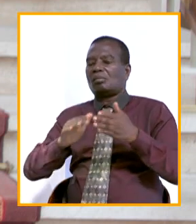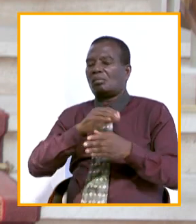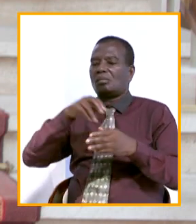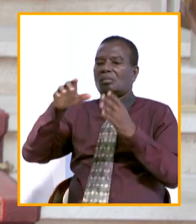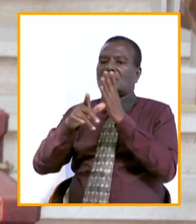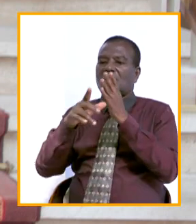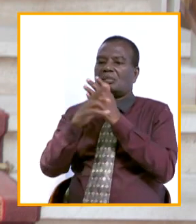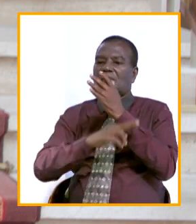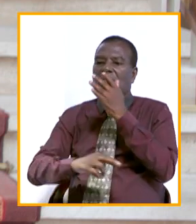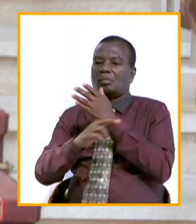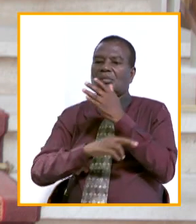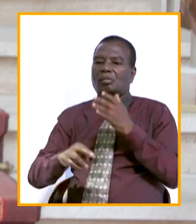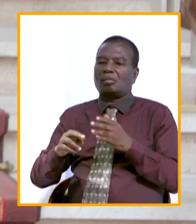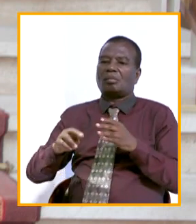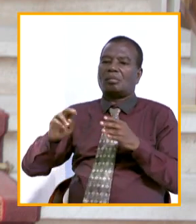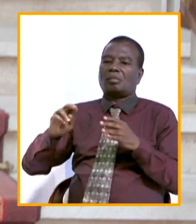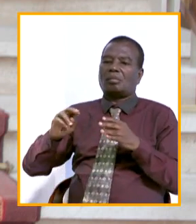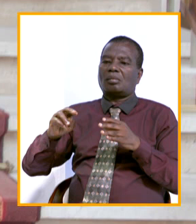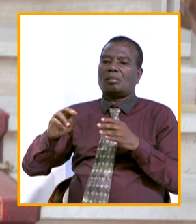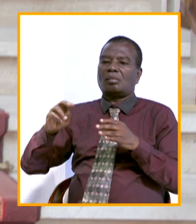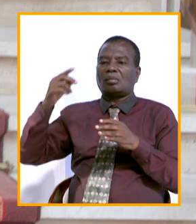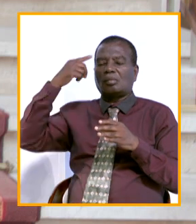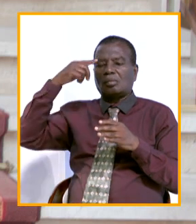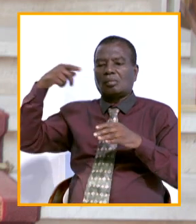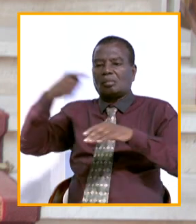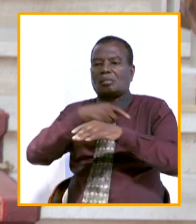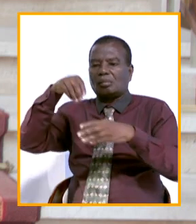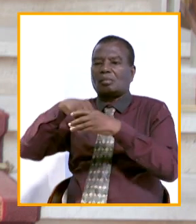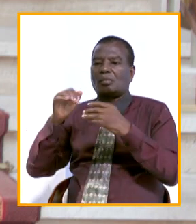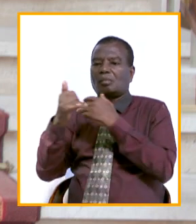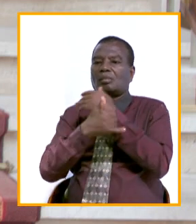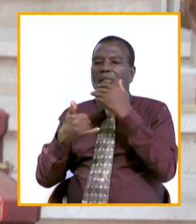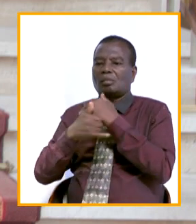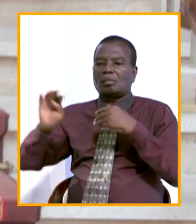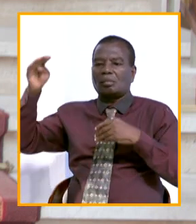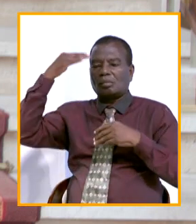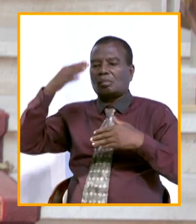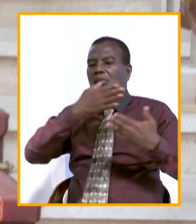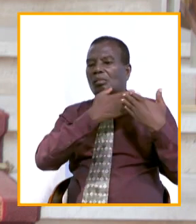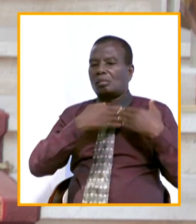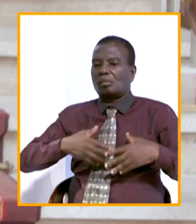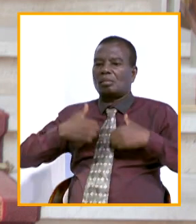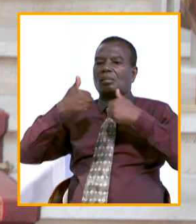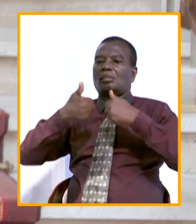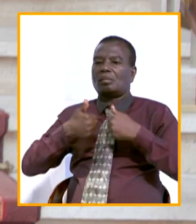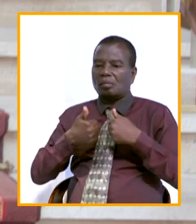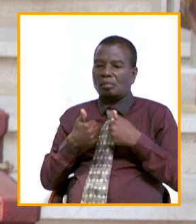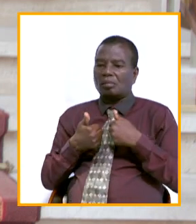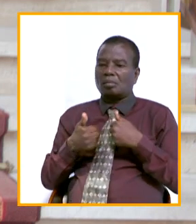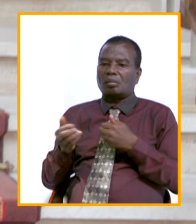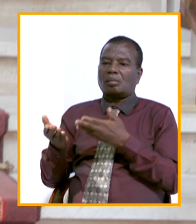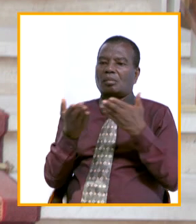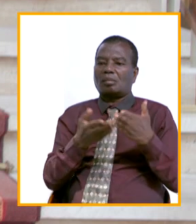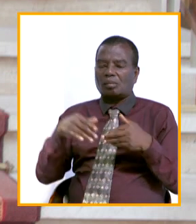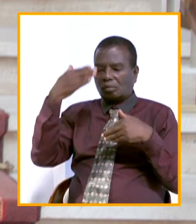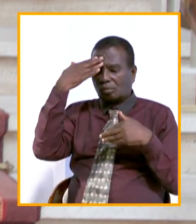sous-région. Au titre de la vaccination dans notre pays, le ministre en charge de la Santé a porté